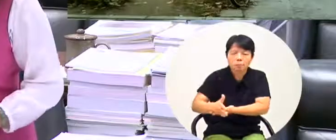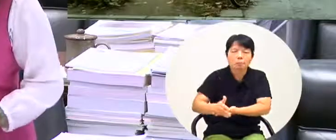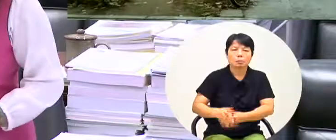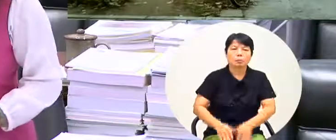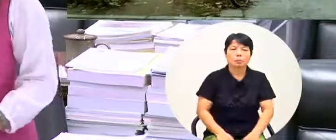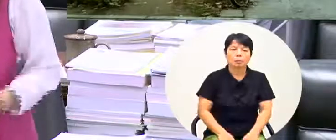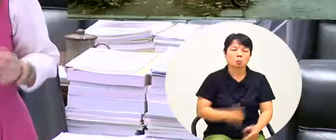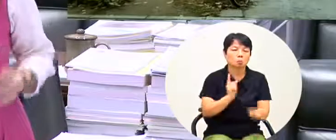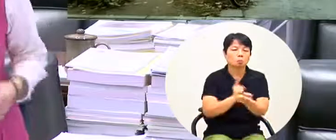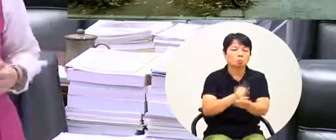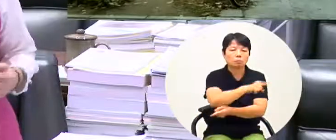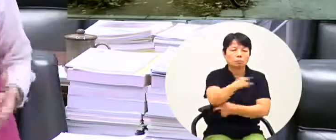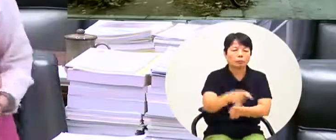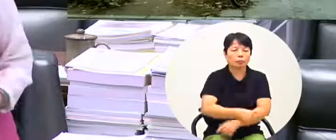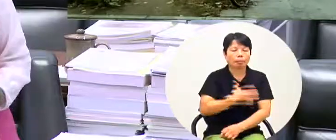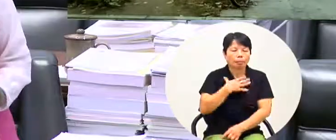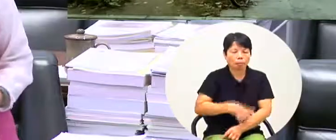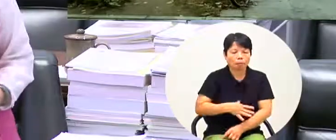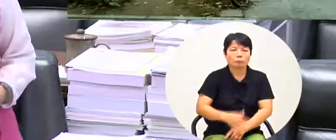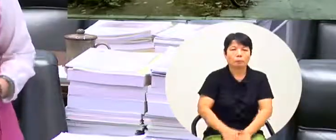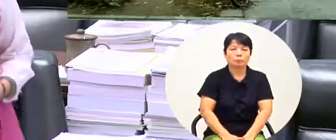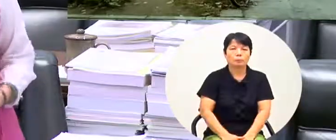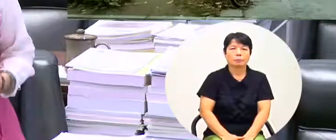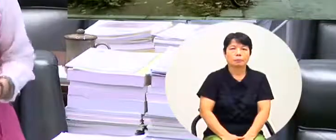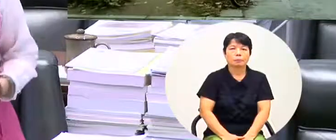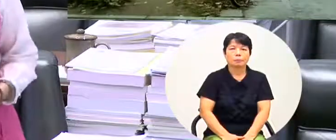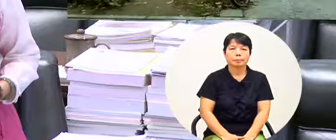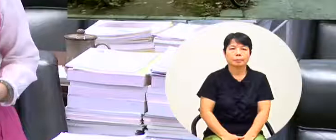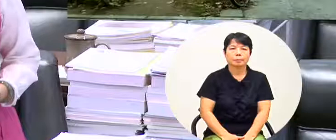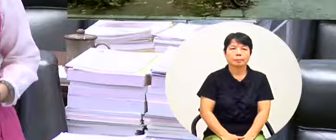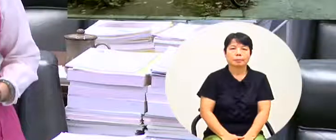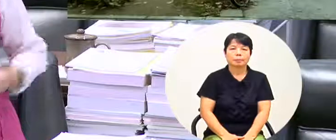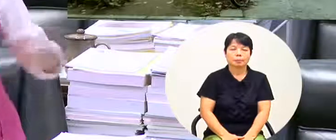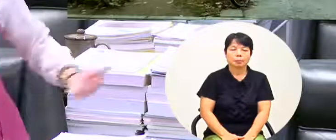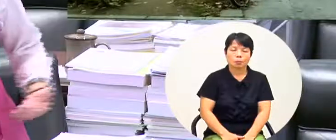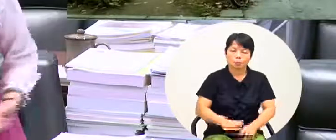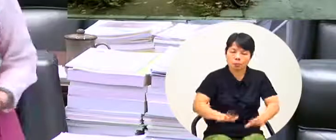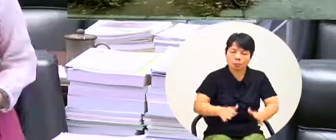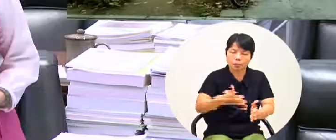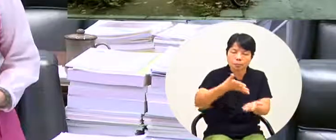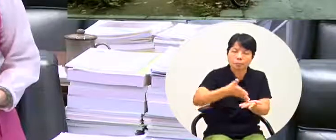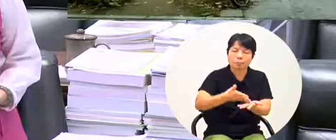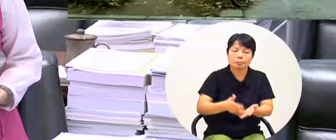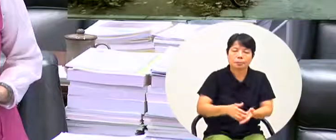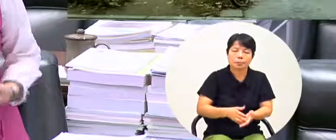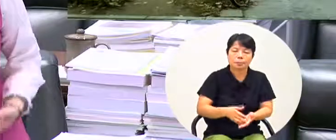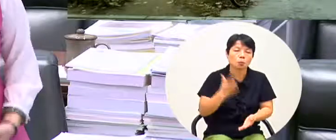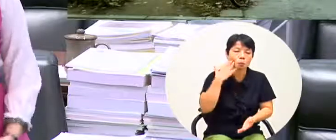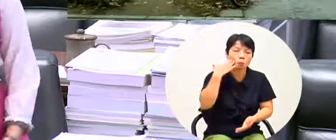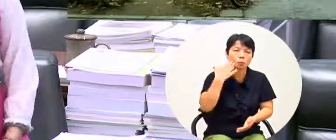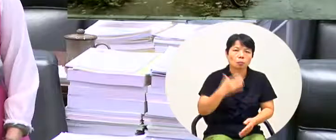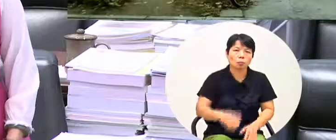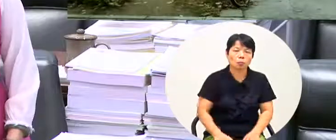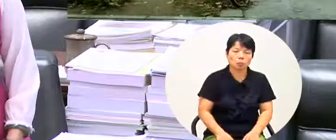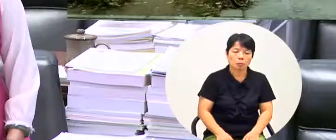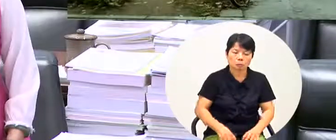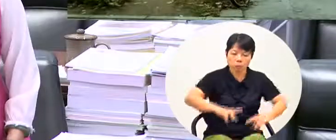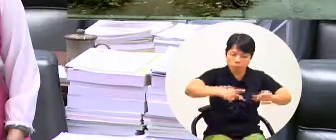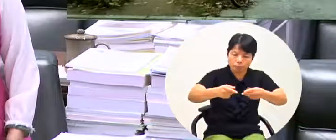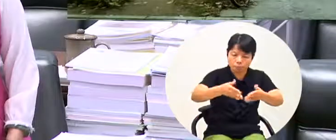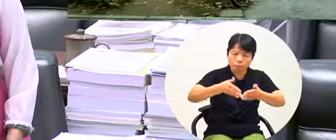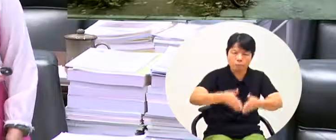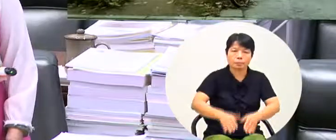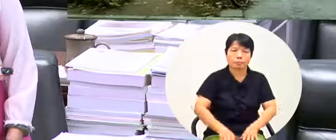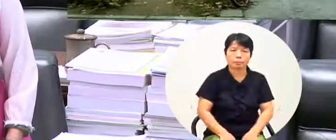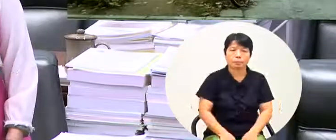的。所以我现在要跟局长讲的是说，如果有必要的话，做一些改变，或者是说这个地方，如